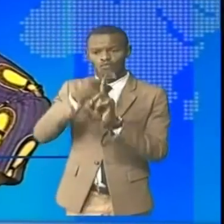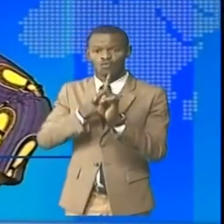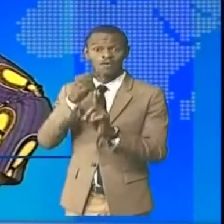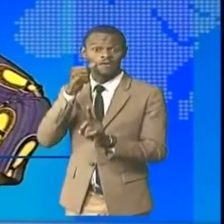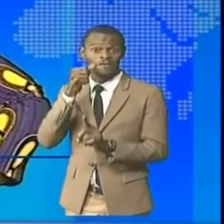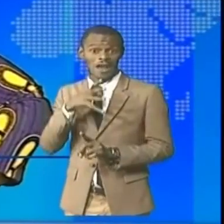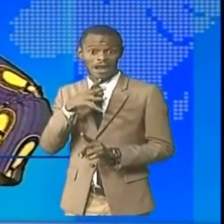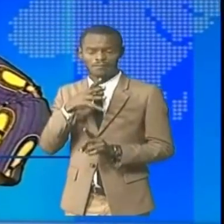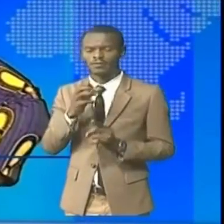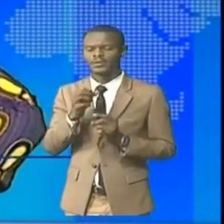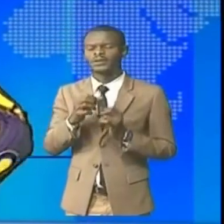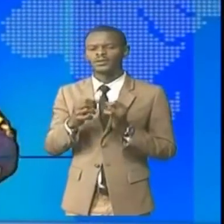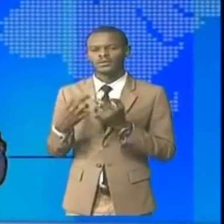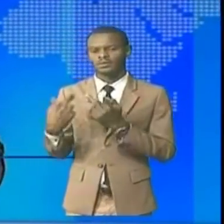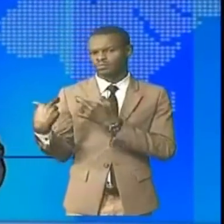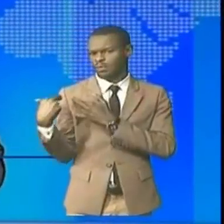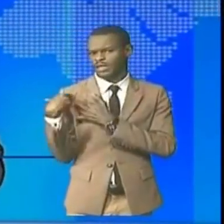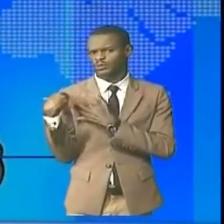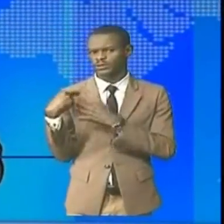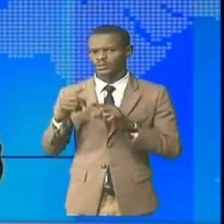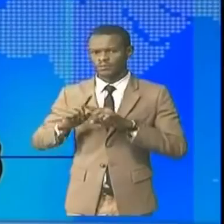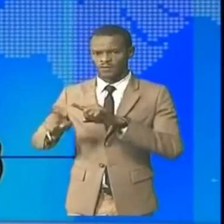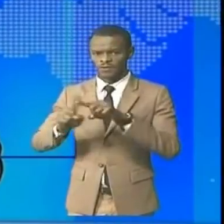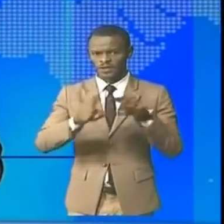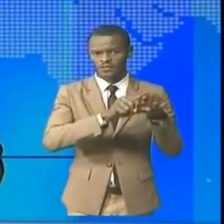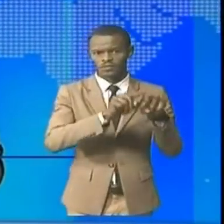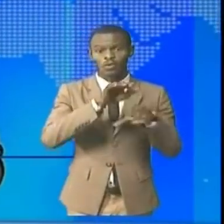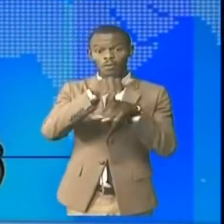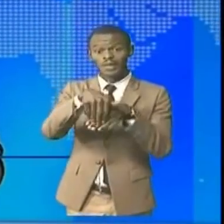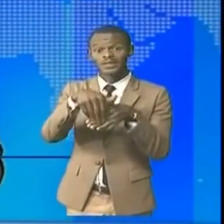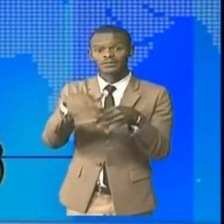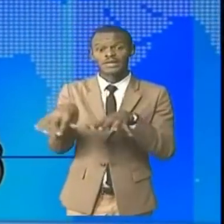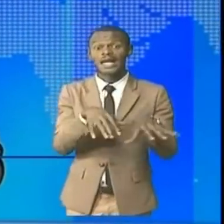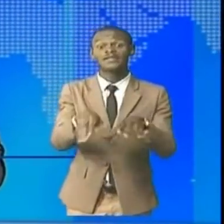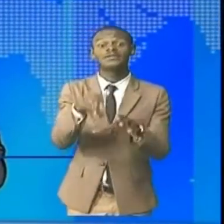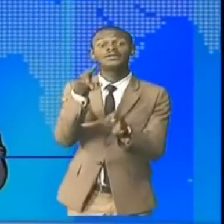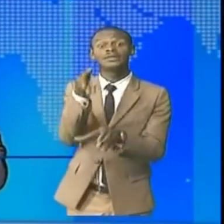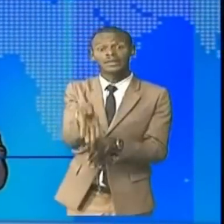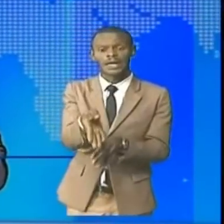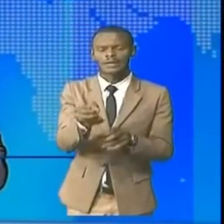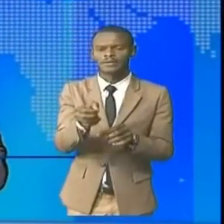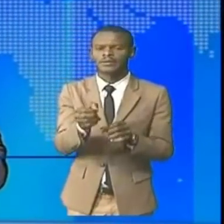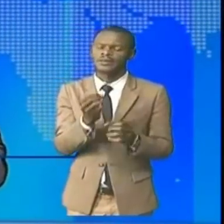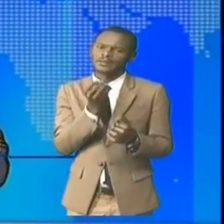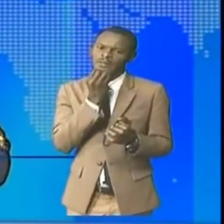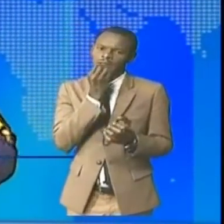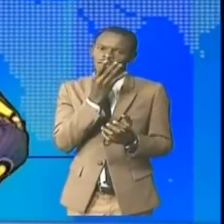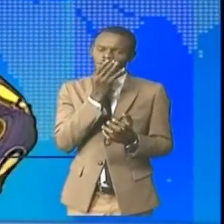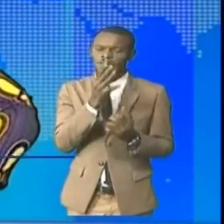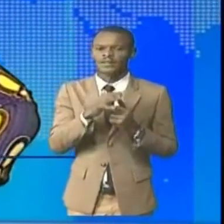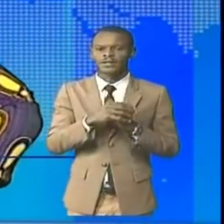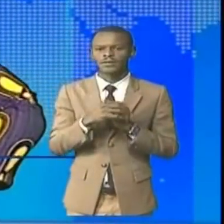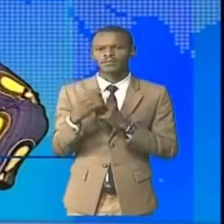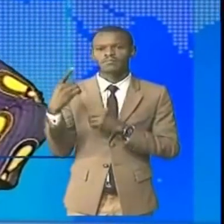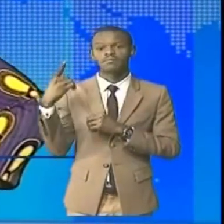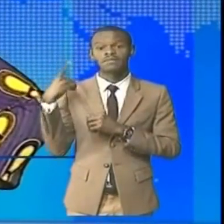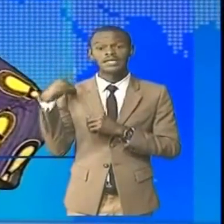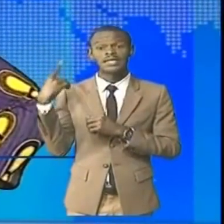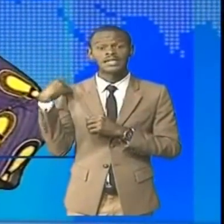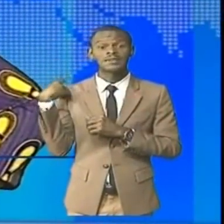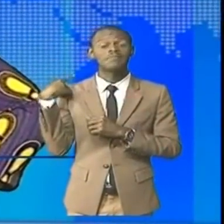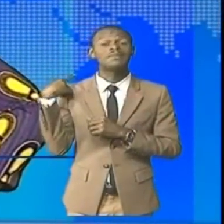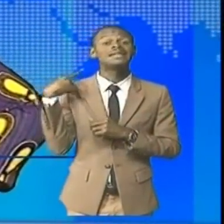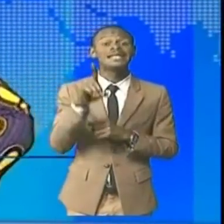pris part à cette cérémonie, parmi lesquelles les délégués des agences du système des Nations Unies ainsi que